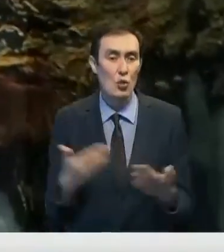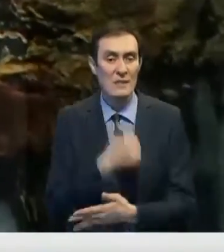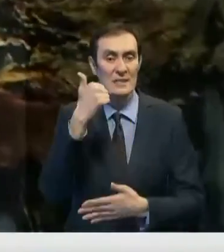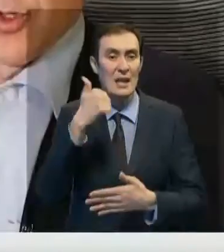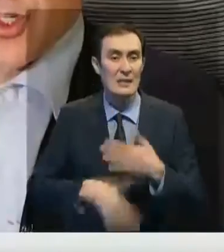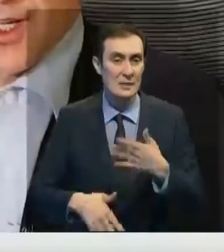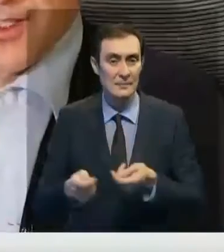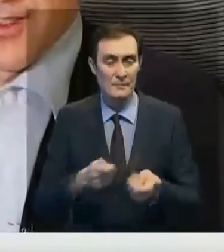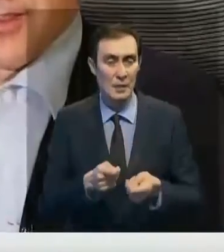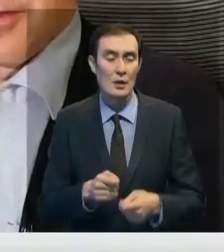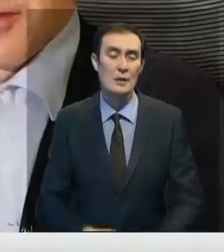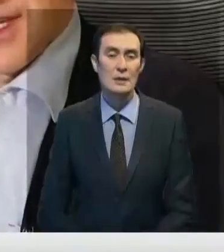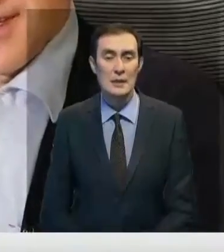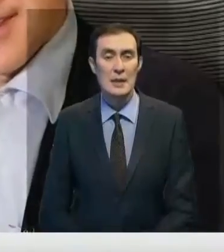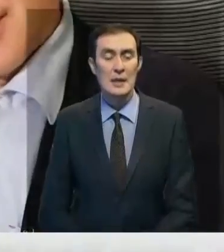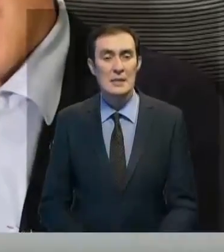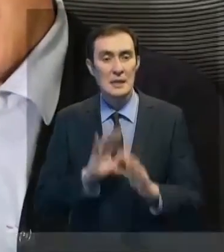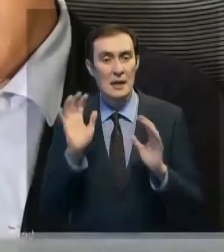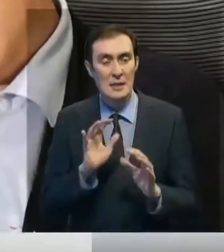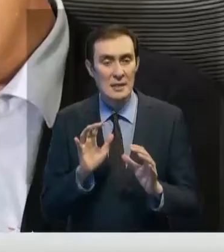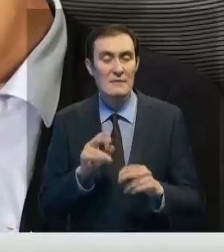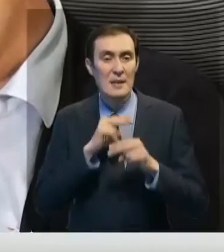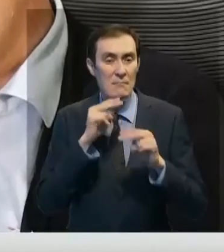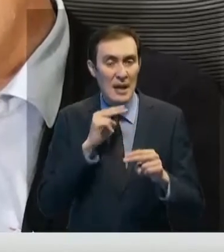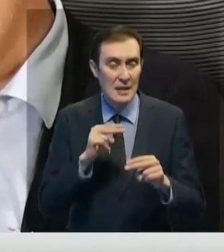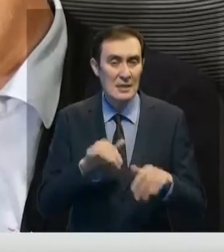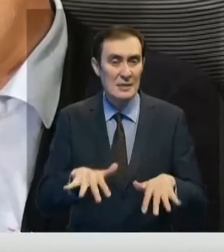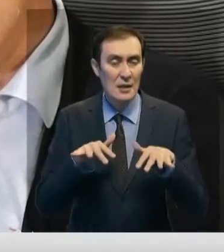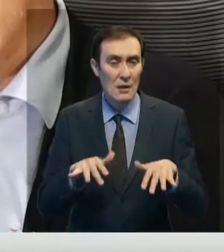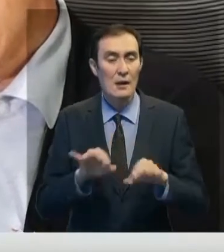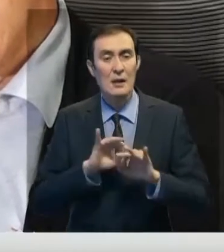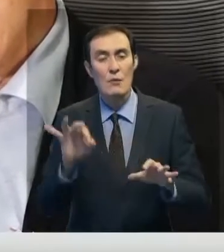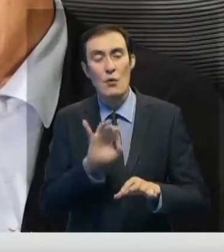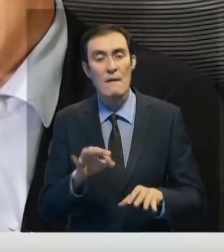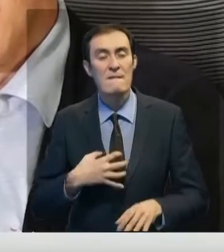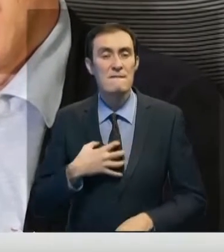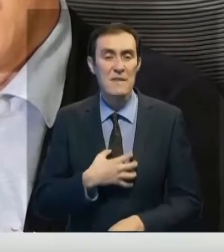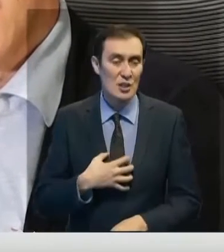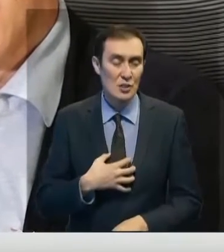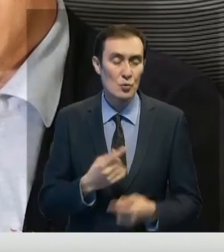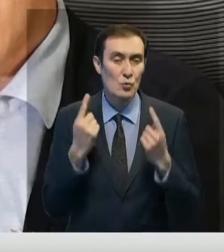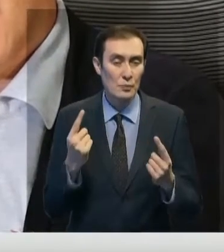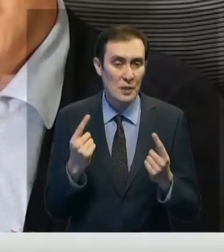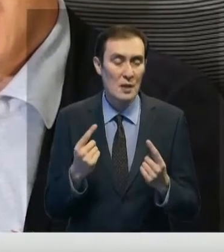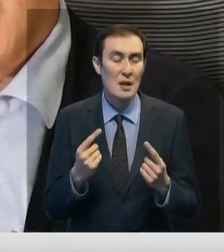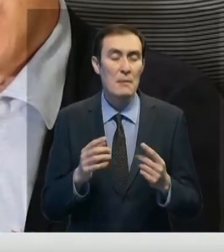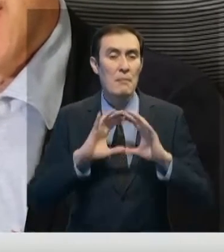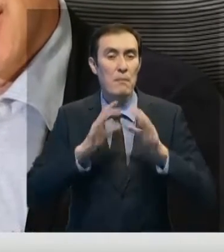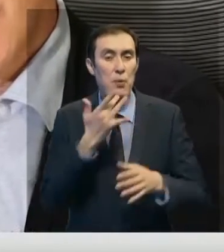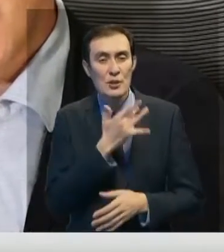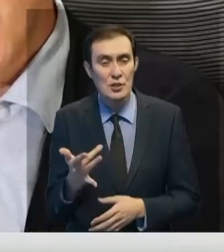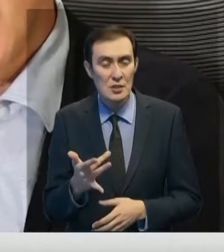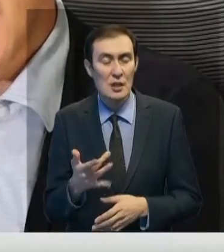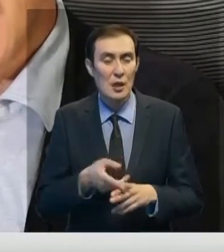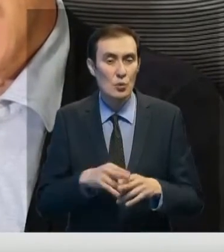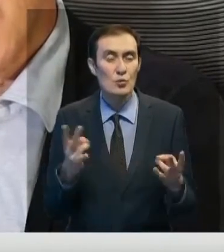столицы. Удержать внимание зрителя, говоря с ним о серьезных политических и геополитических вопросах, которые требуют